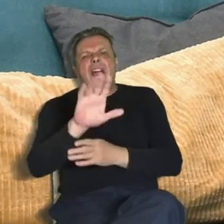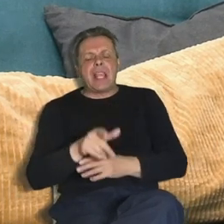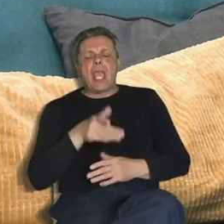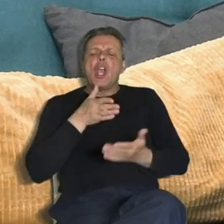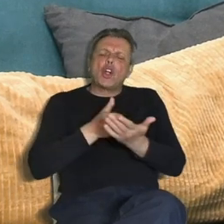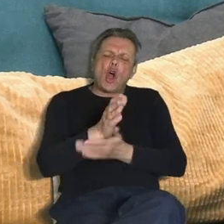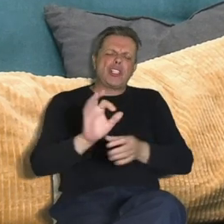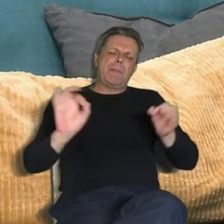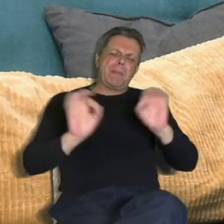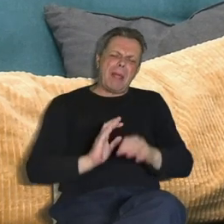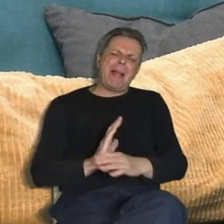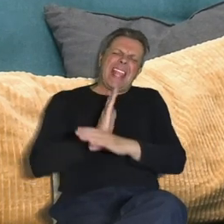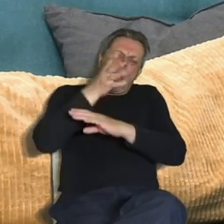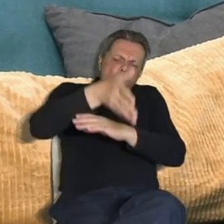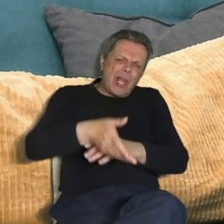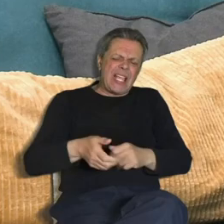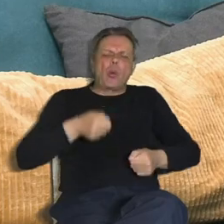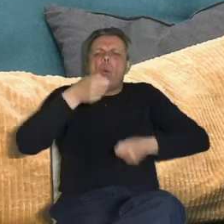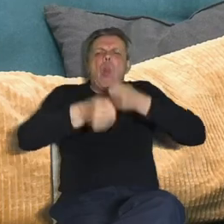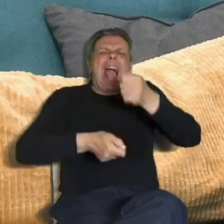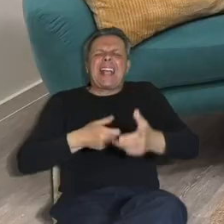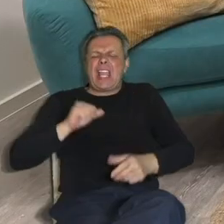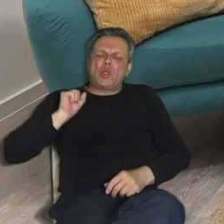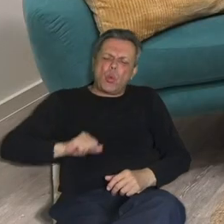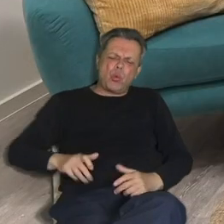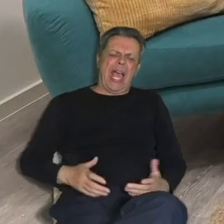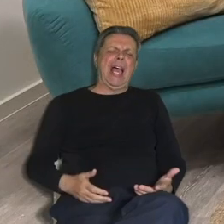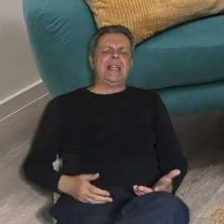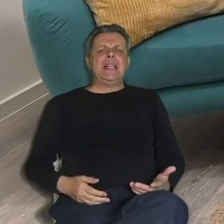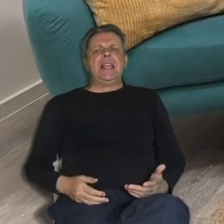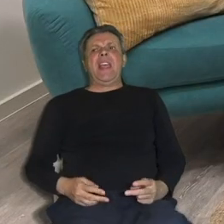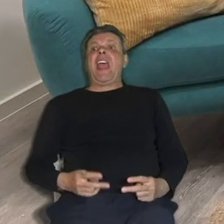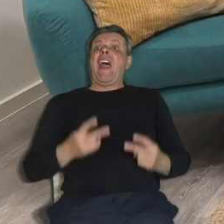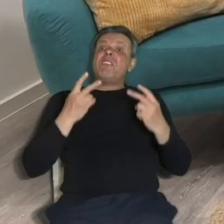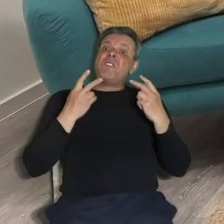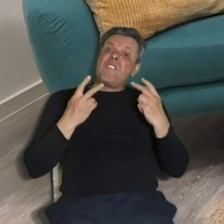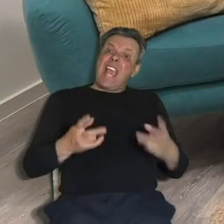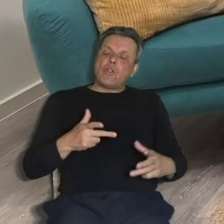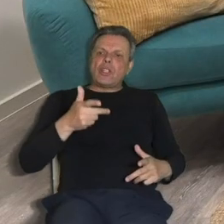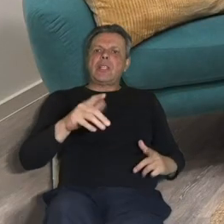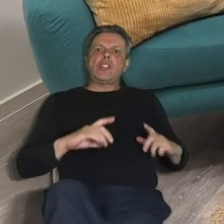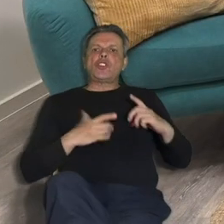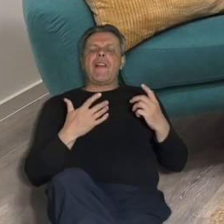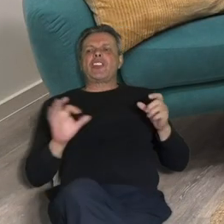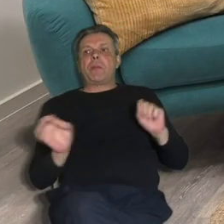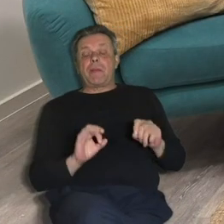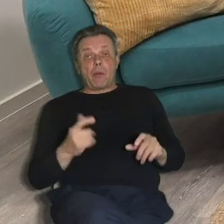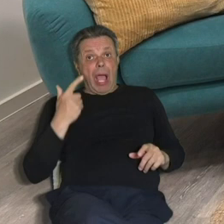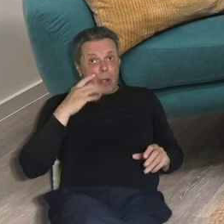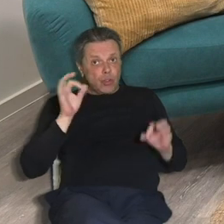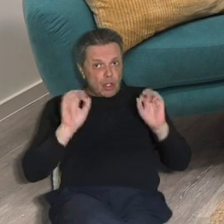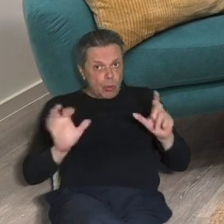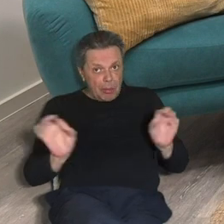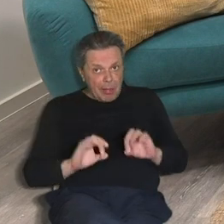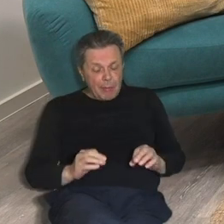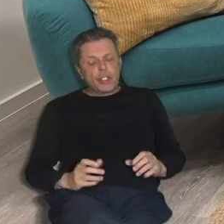kroz taj ulaganje truda, napora, čak i vrijednosti nekakvih, ti doživljavaš pripremu. Kad ti čovjek dobro pripremi, onda